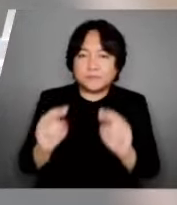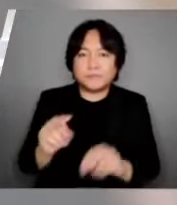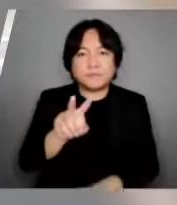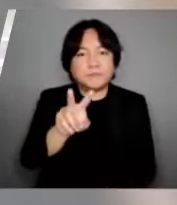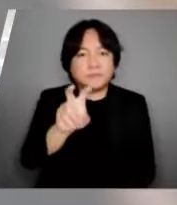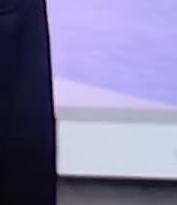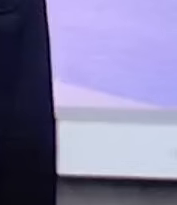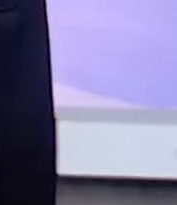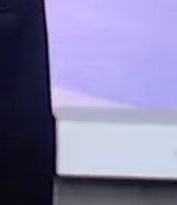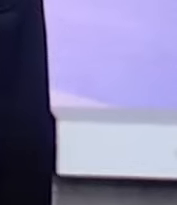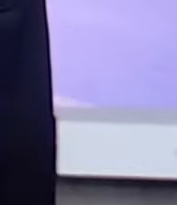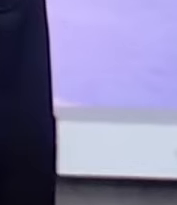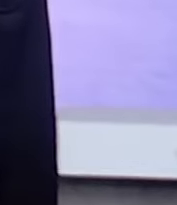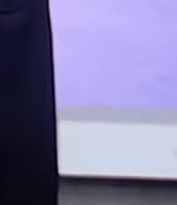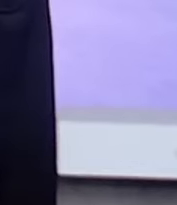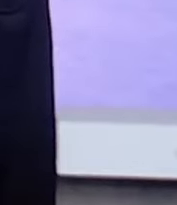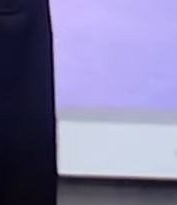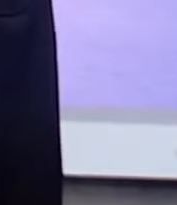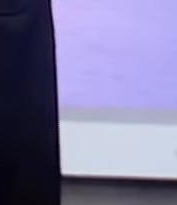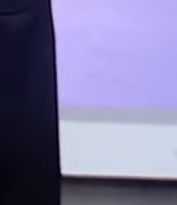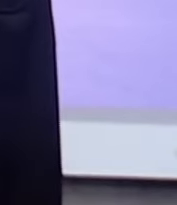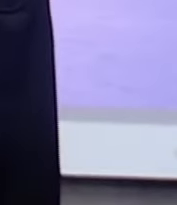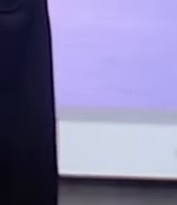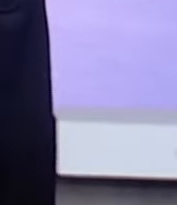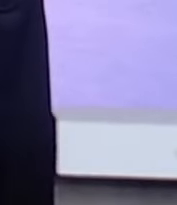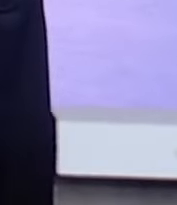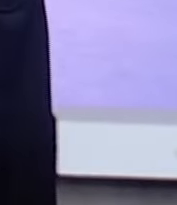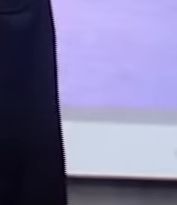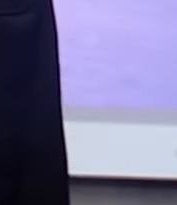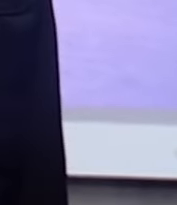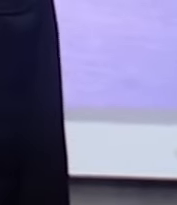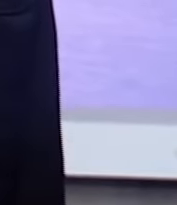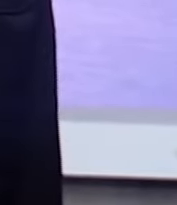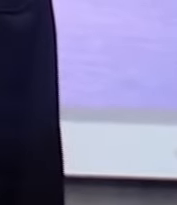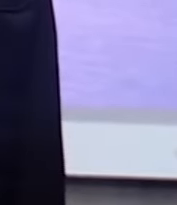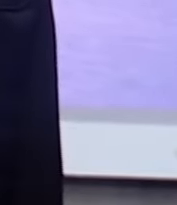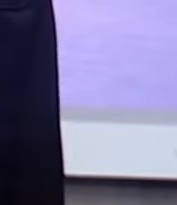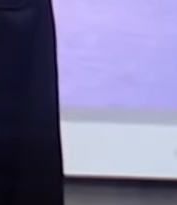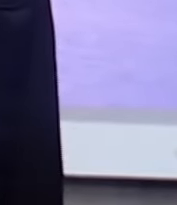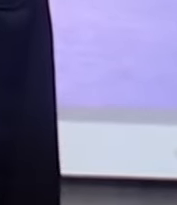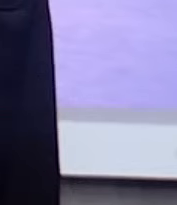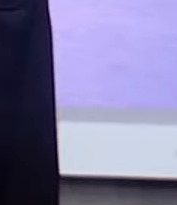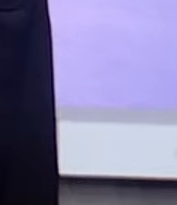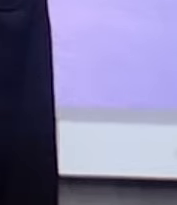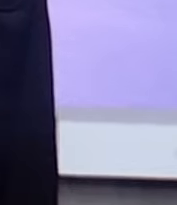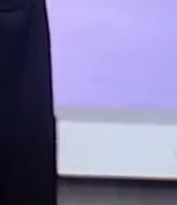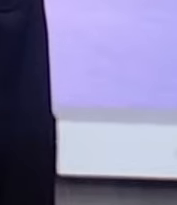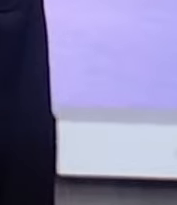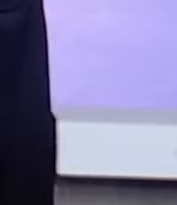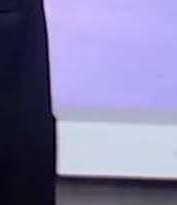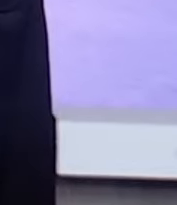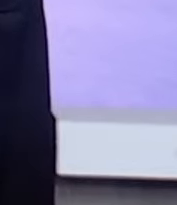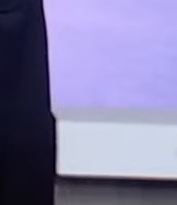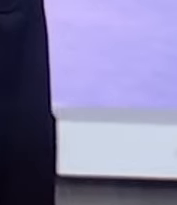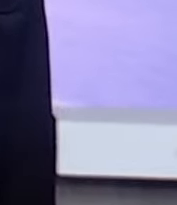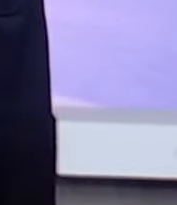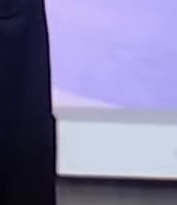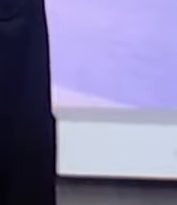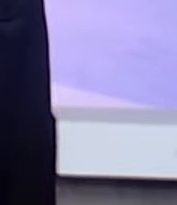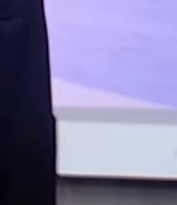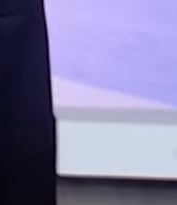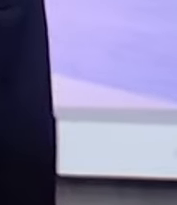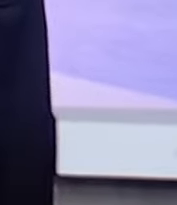saksi. Mga kapuso, sama-sama tayo maging saksi. Mag-subscribe sa GMA Integrated News sa YouTube at para